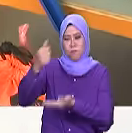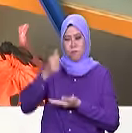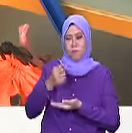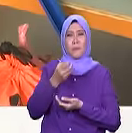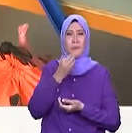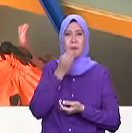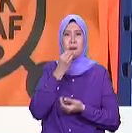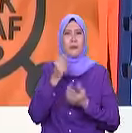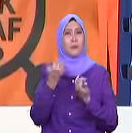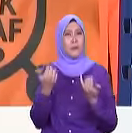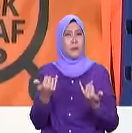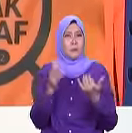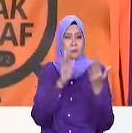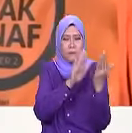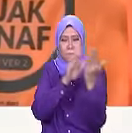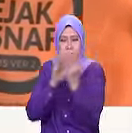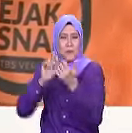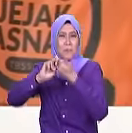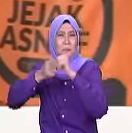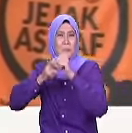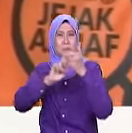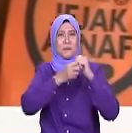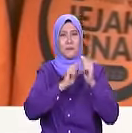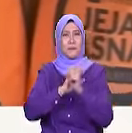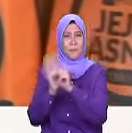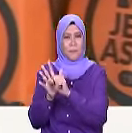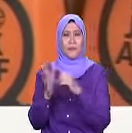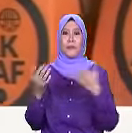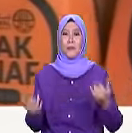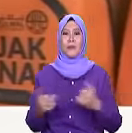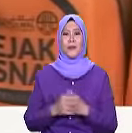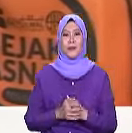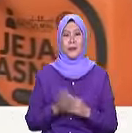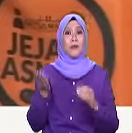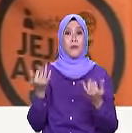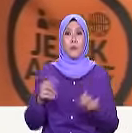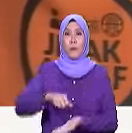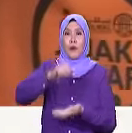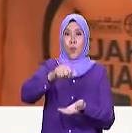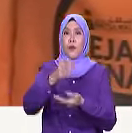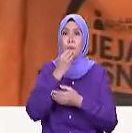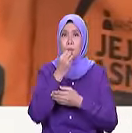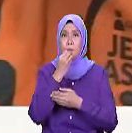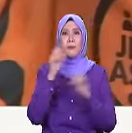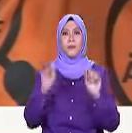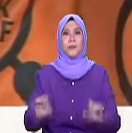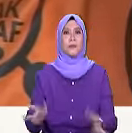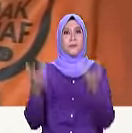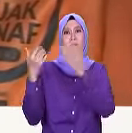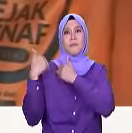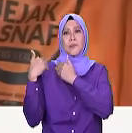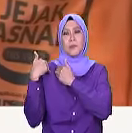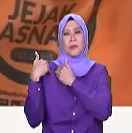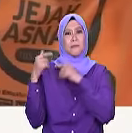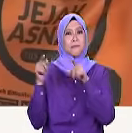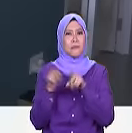dalam melalui tempoh sukar ketika ini. Bagi Sehat Ben, bantuan bakul makanan berkenaan dapat meringankan bebannya